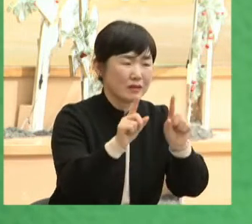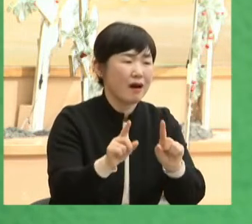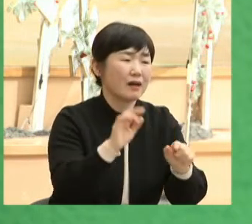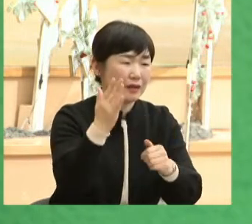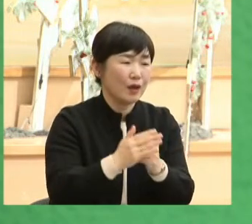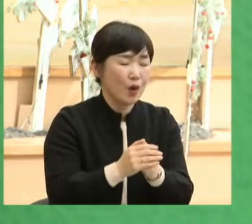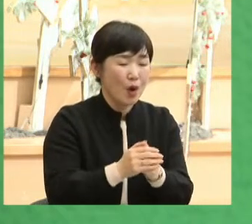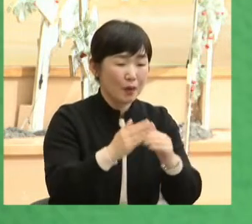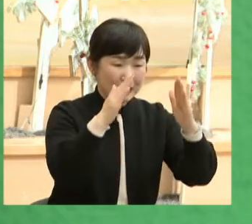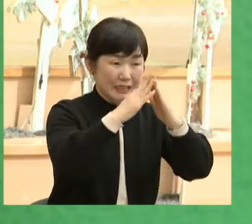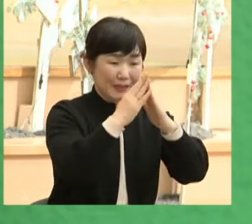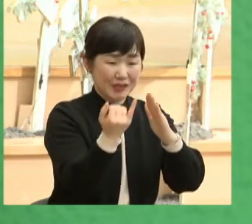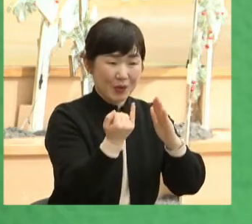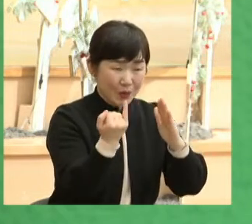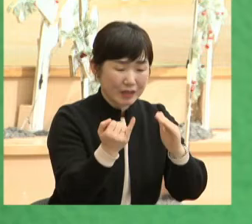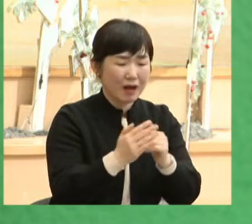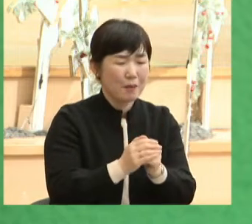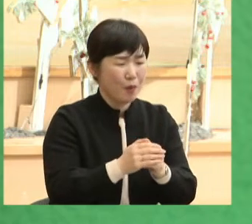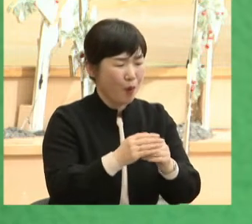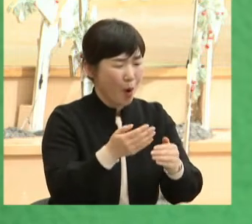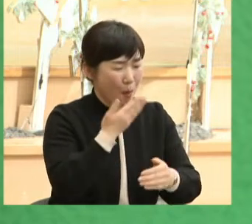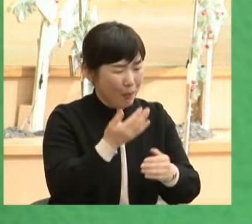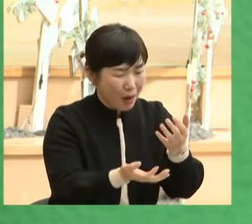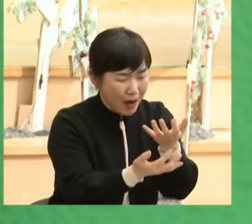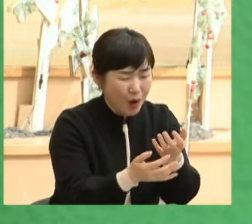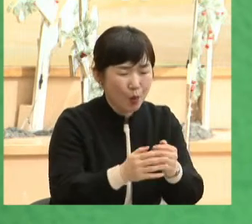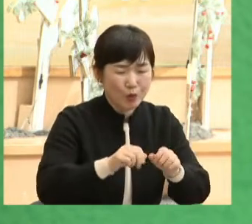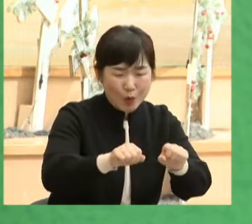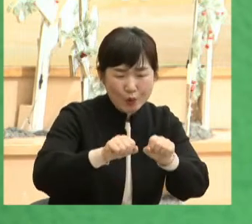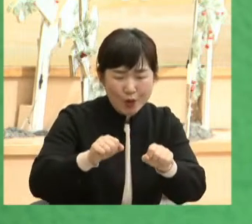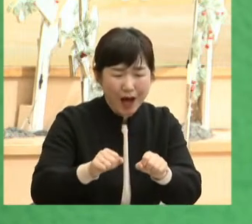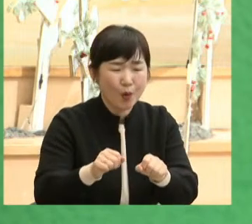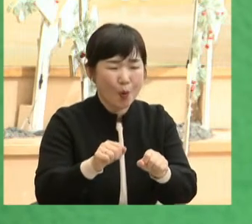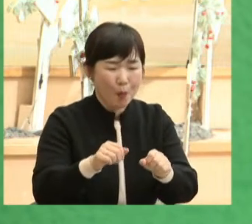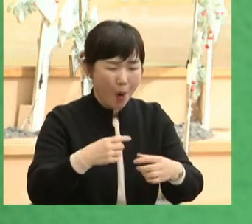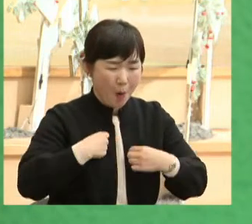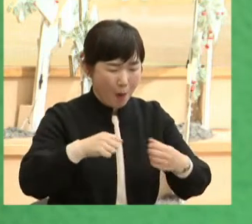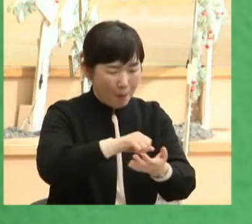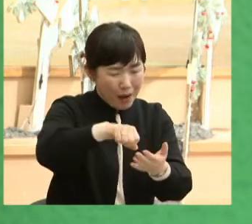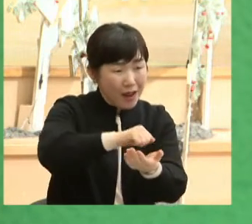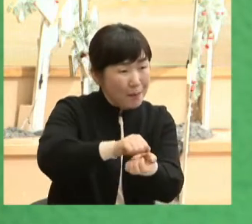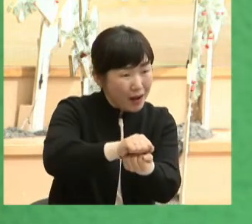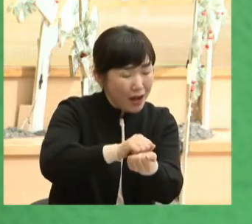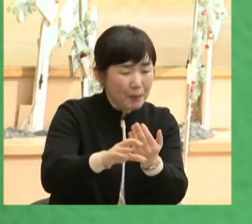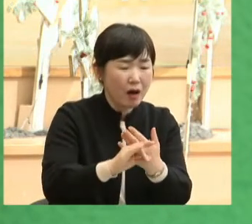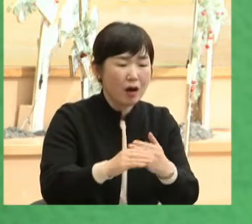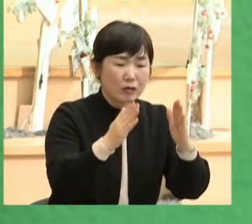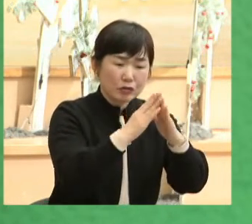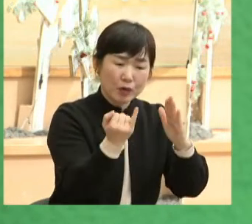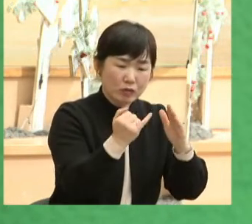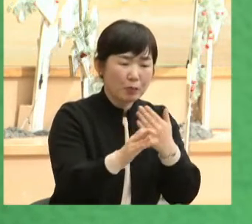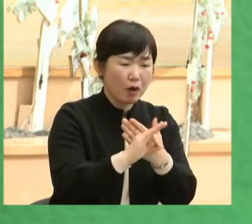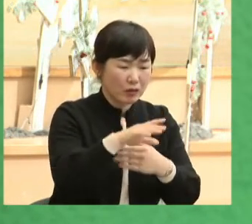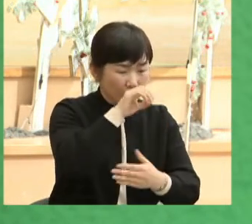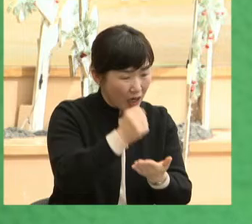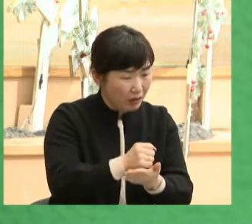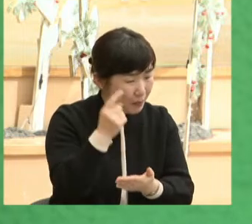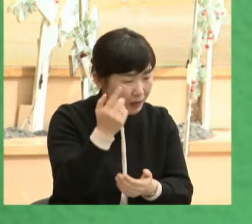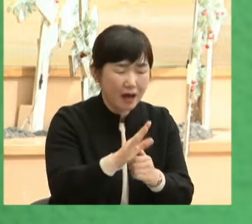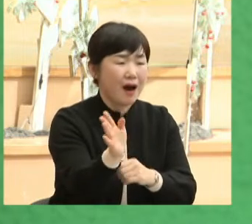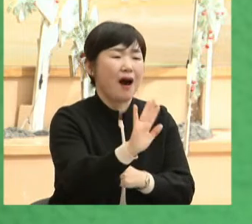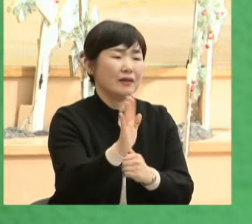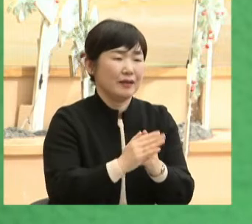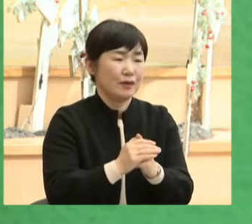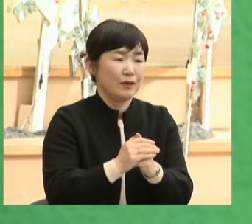밥을 하고 집안 청소도 하고 빨래도 해도 그건 추우면 모두가 다 하는 거 아닌가 그게 아니 그것도